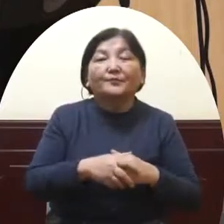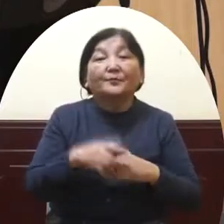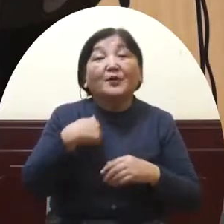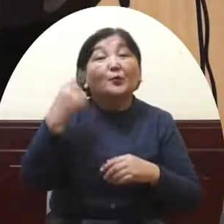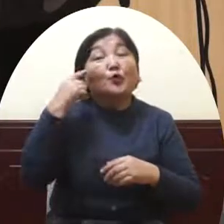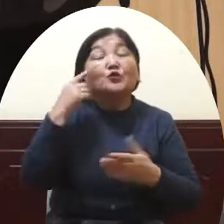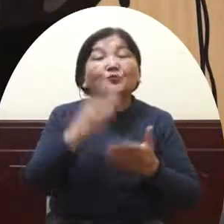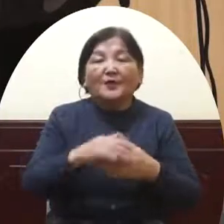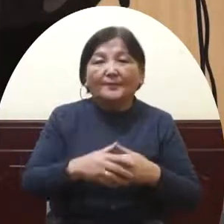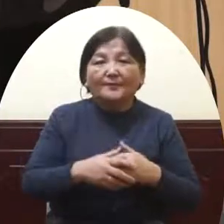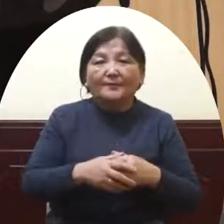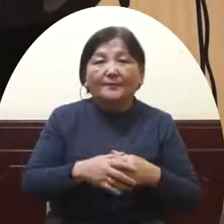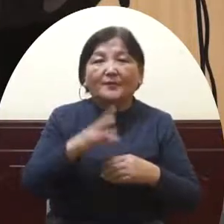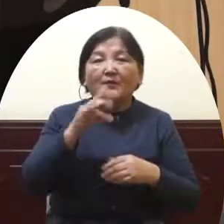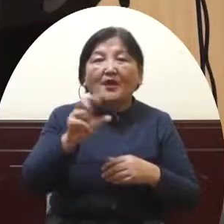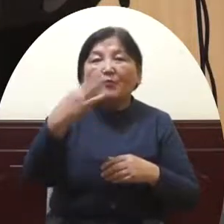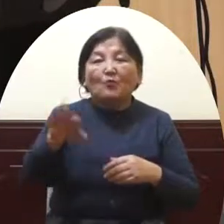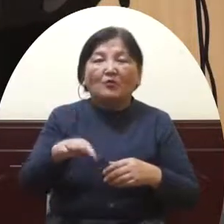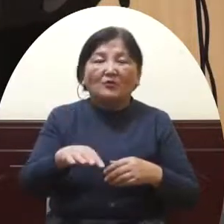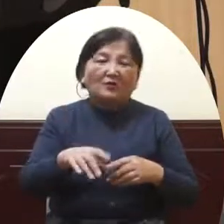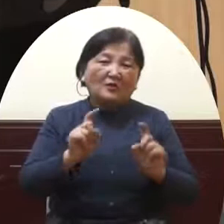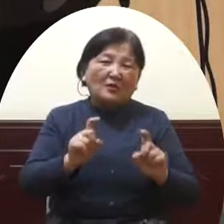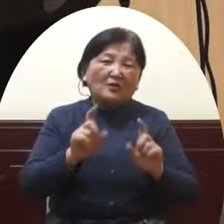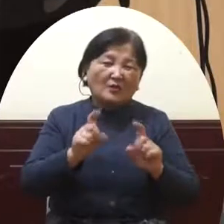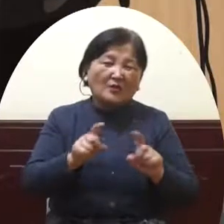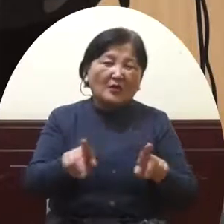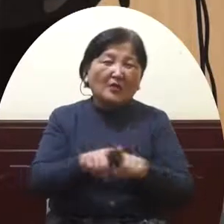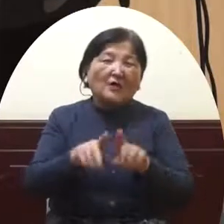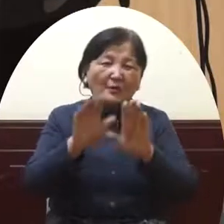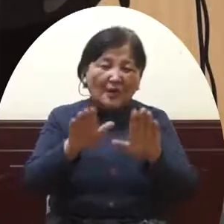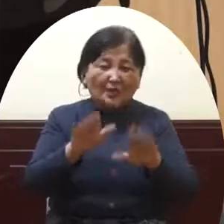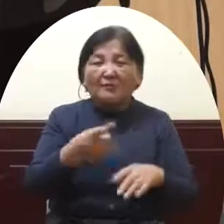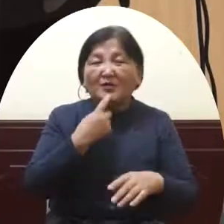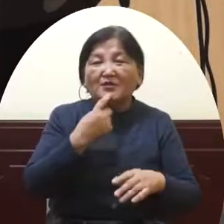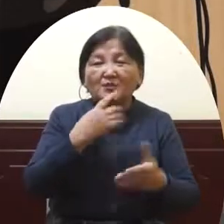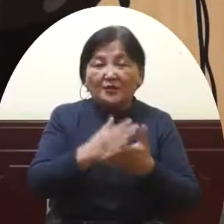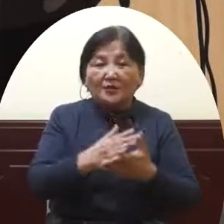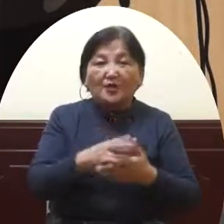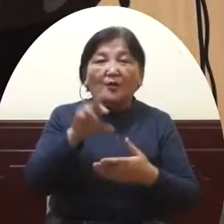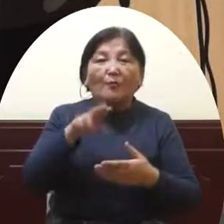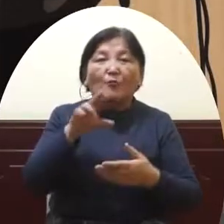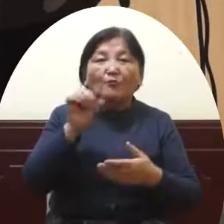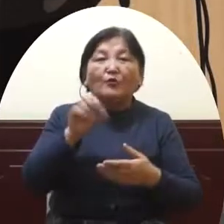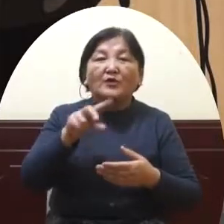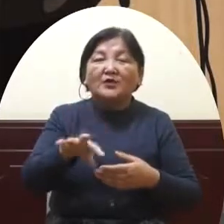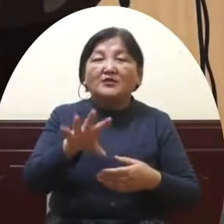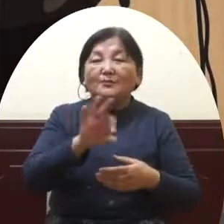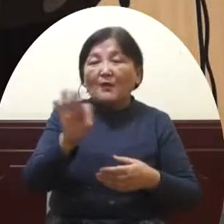гэж би бодож байна. Түүнээс биш намууд нь төлөвшгүй байгаад үл иймэрхүү юм байгаад байна. Гэтэ огт популизмгүй улс орн гэж байхгүй шүү дээ.